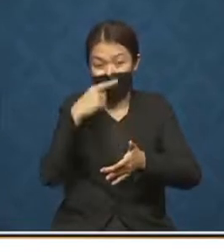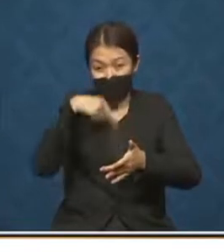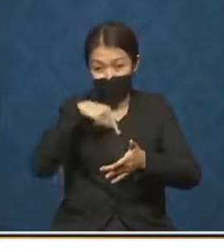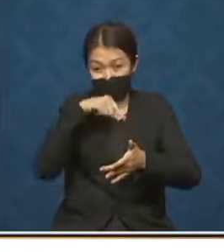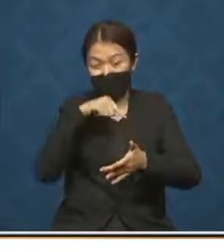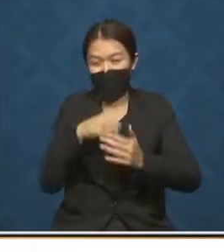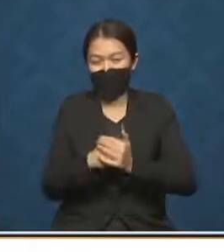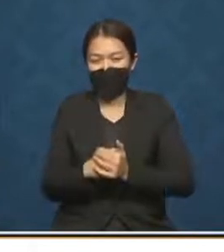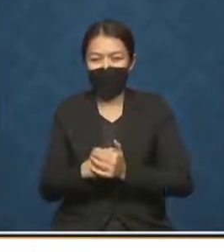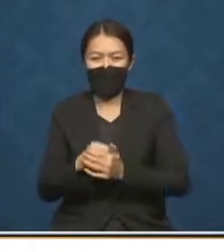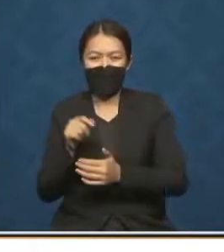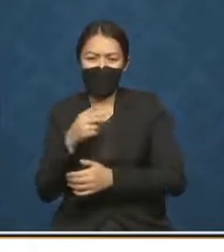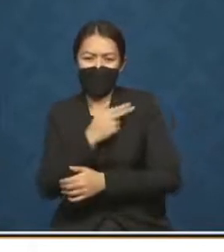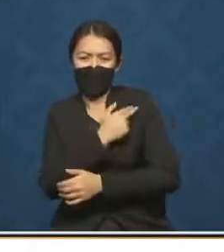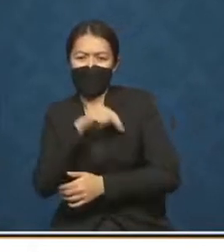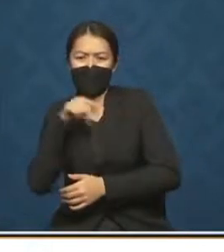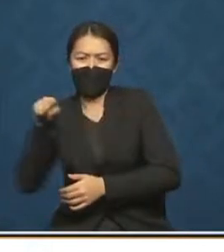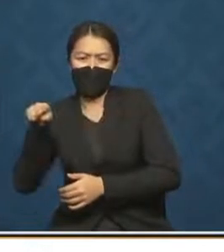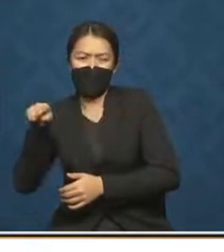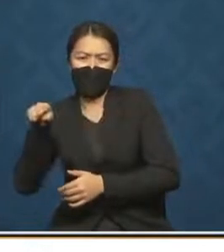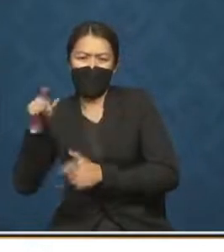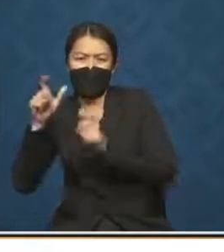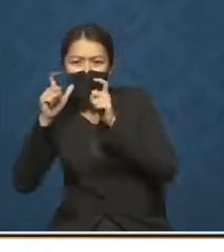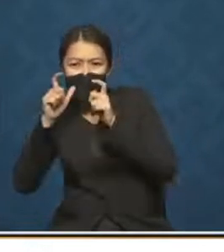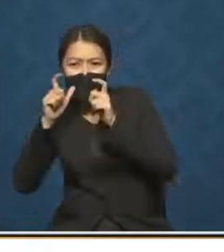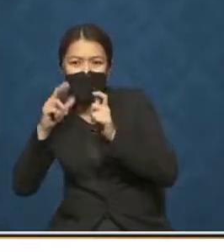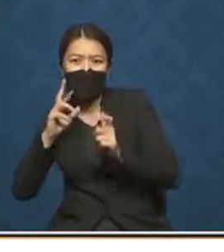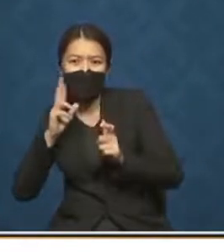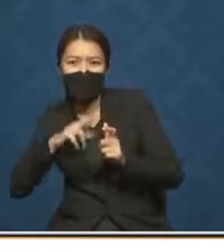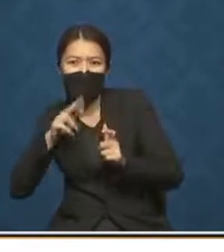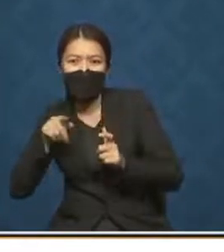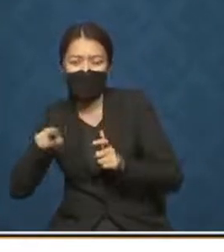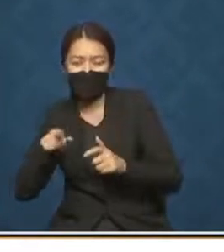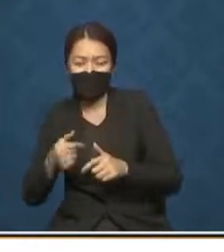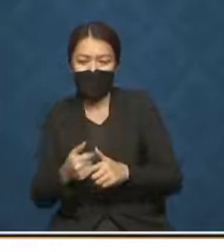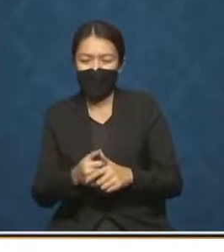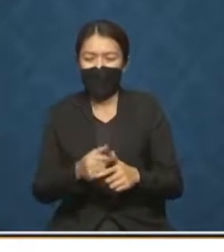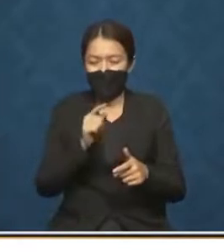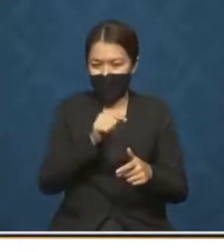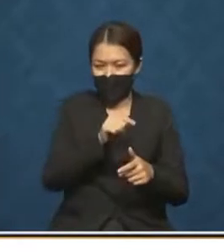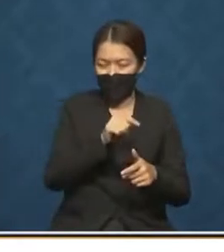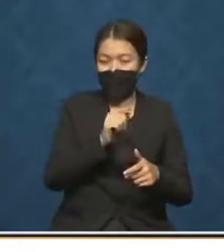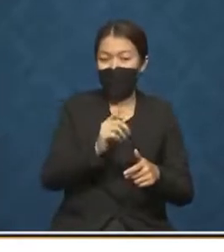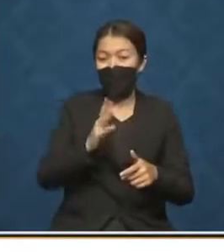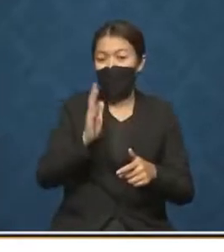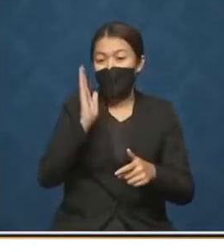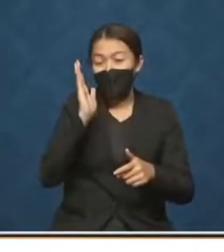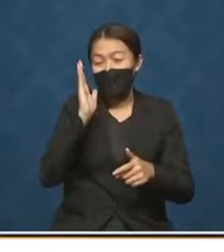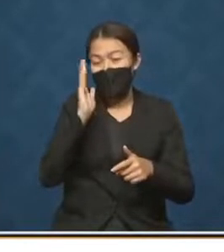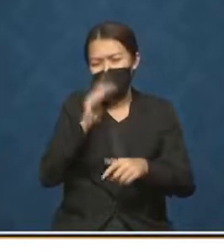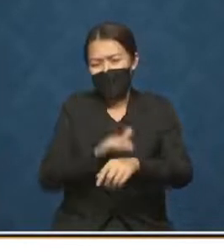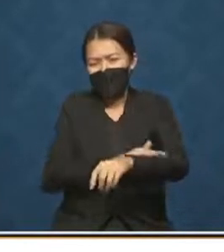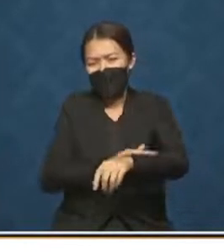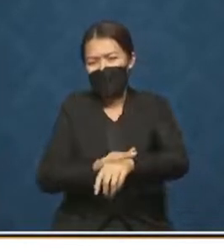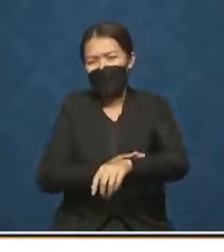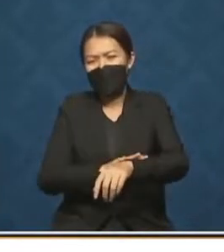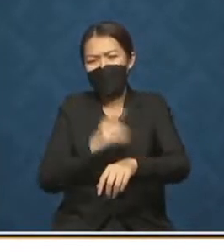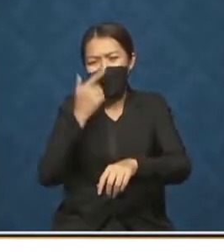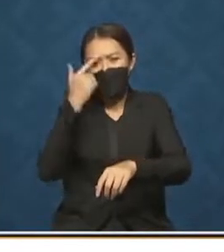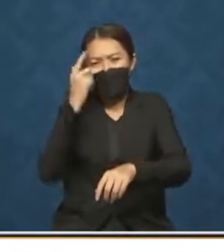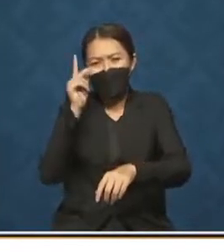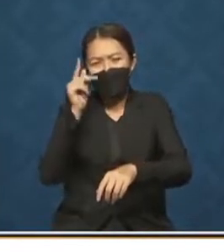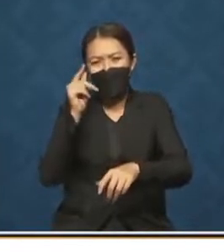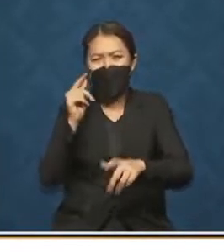่ใเรื่องรามเกีนจิงๆพระรามเขาเรียงลงนะครับวันนี้ลงไปหมดแล้วนะครับ